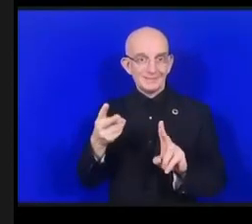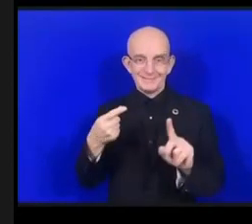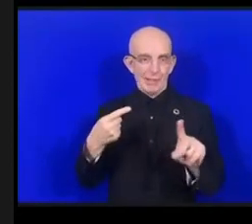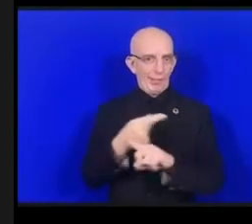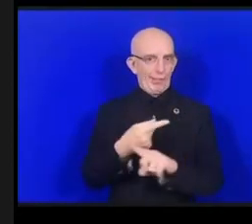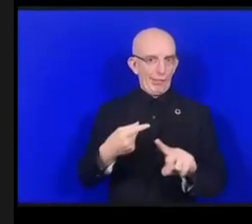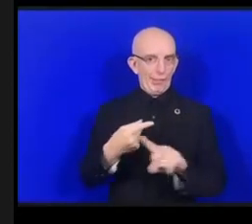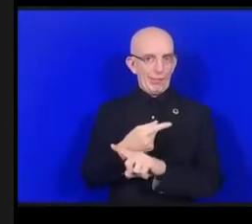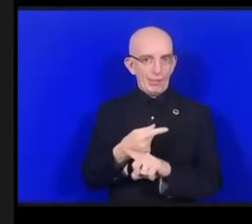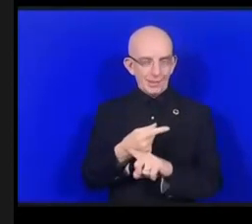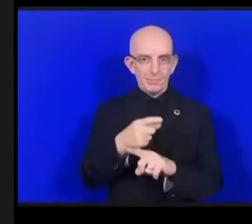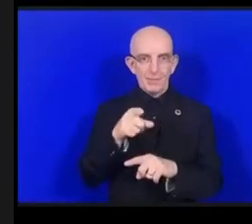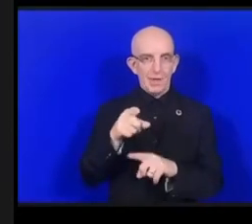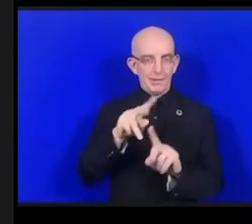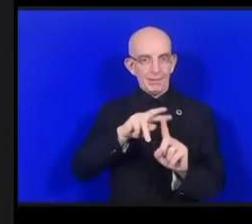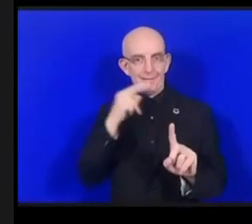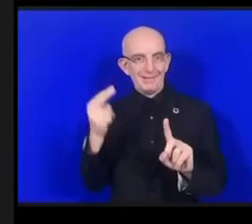な